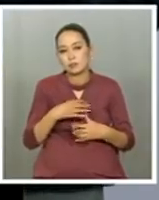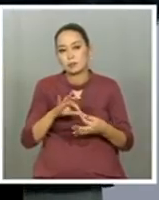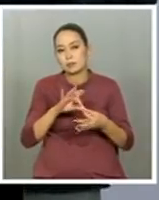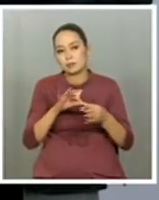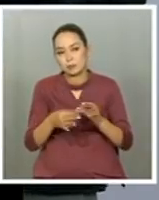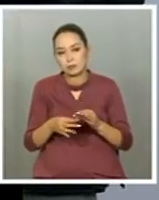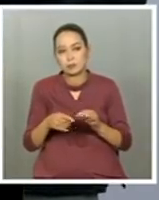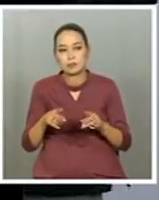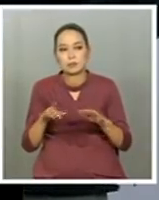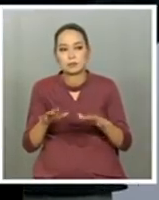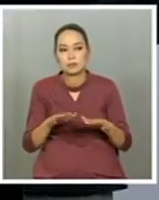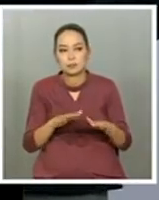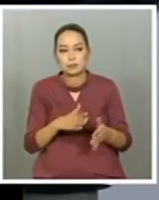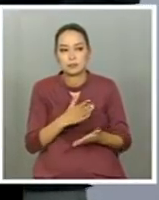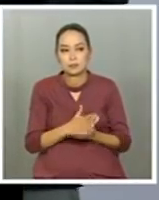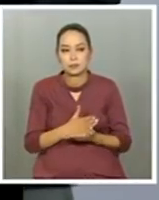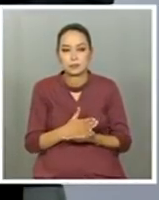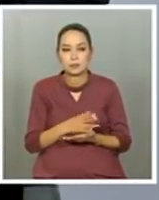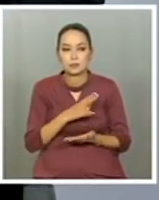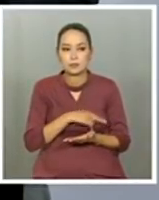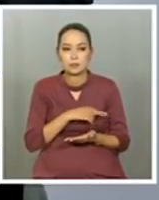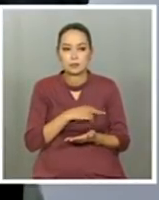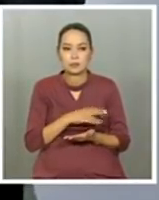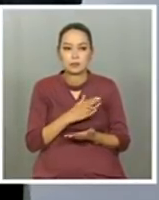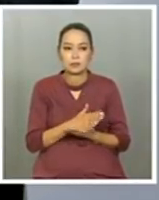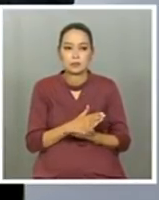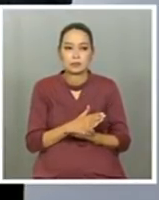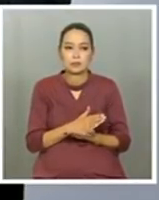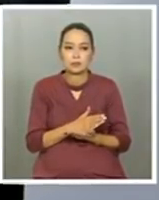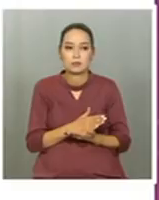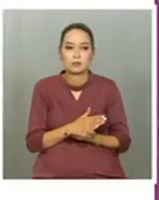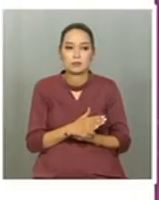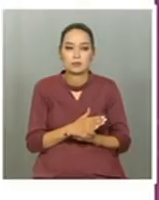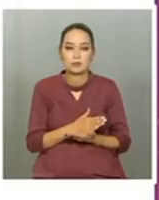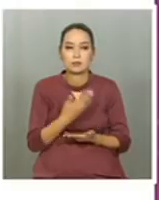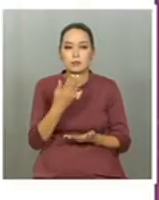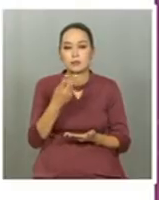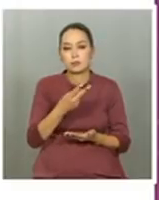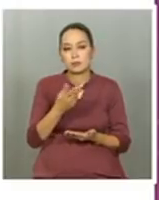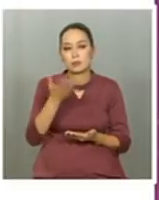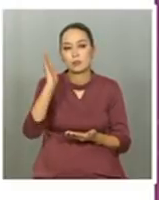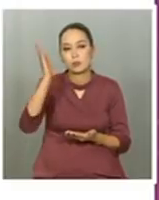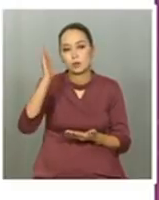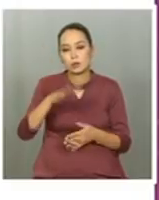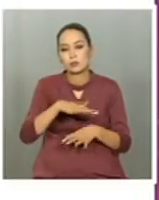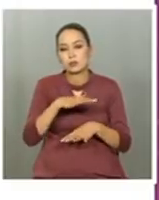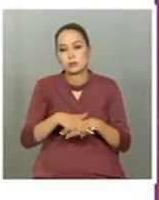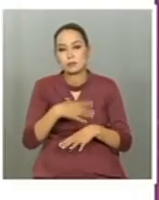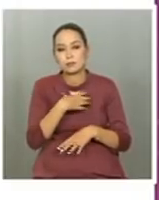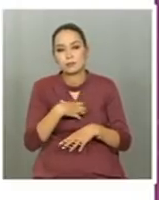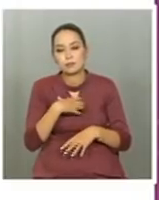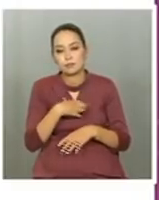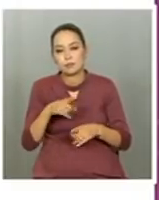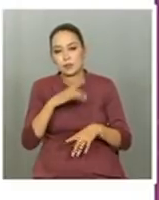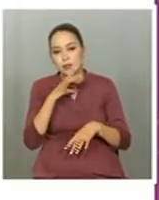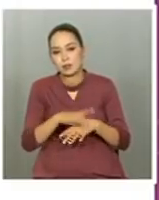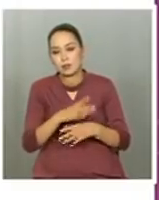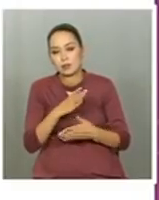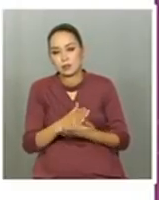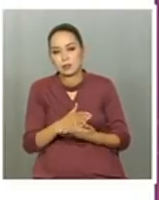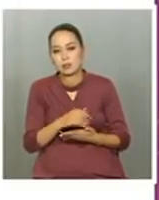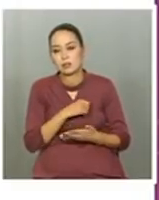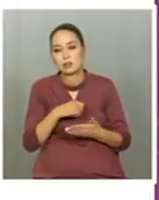шөп шабу деген сияқты. Басқа тілмен айтқанда, бұлар болашақ қорықтар мен ұлттық парктер. Олардың ең кең